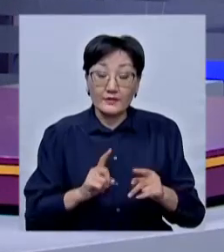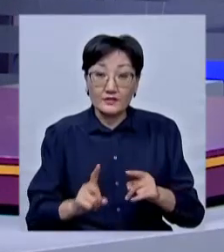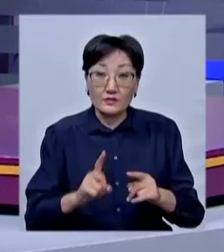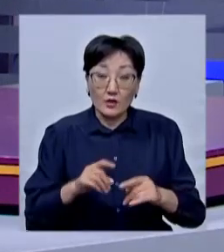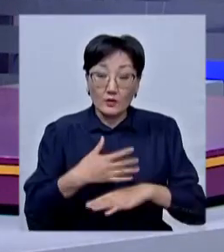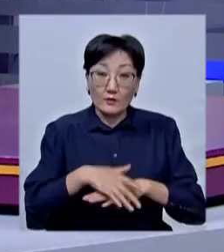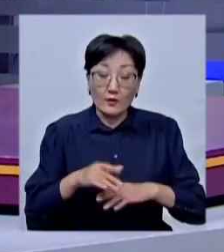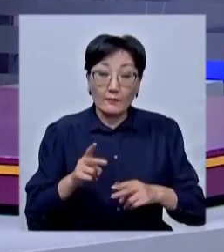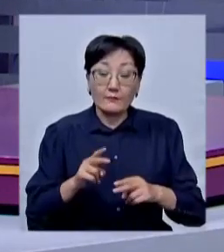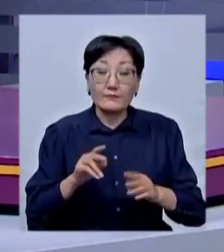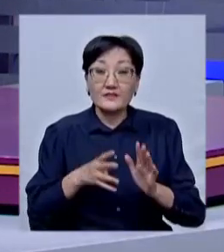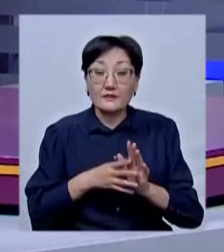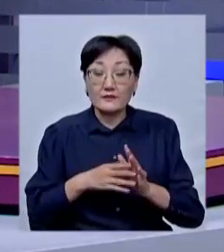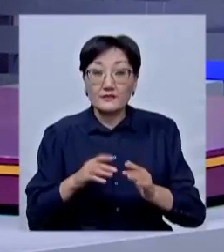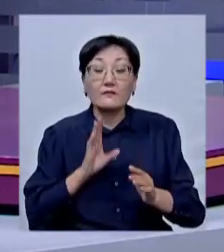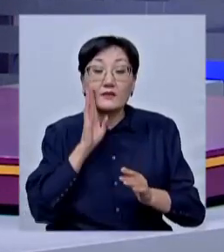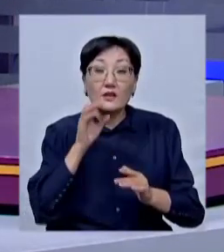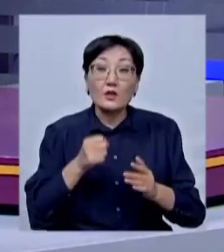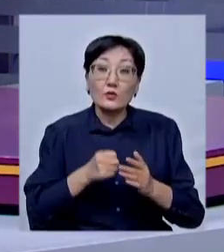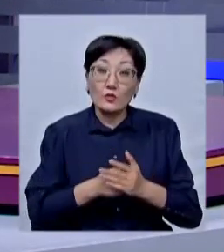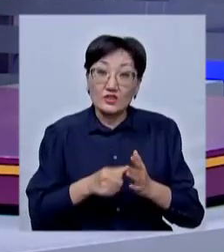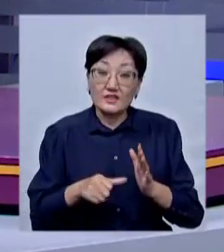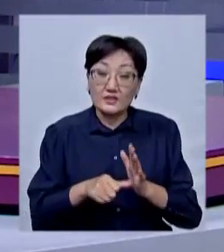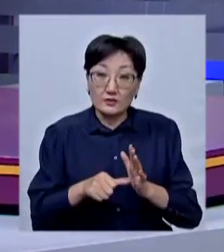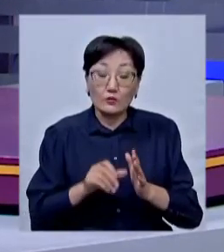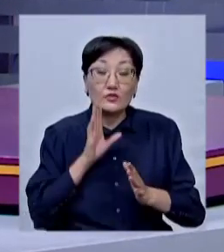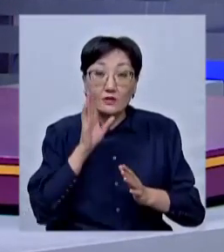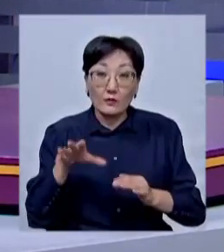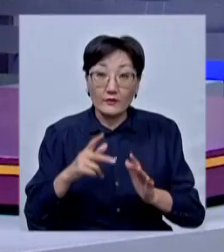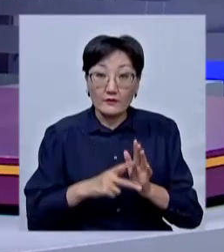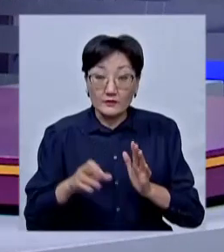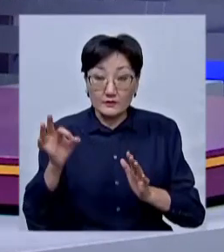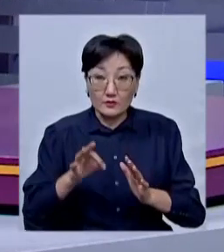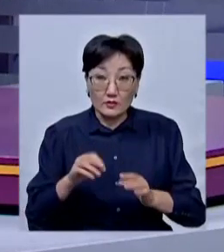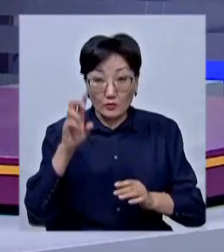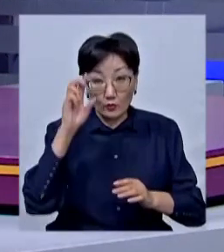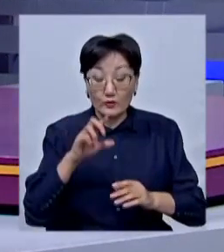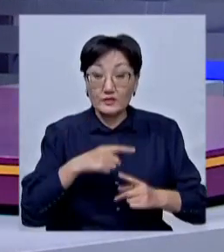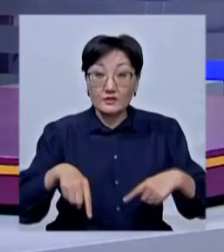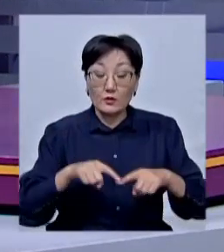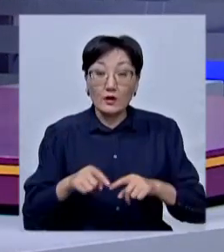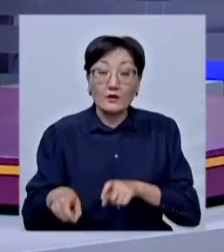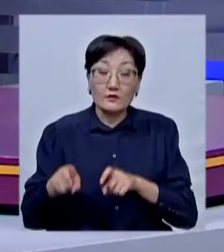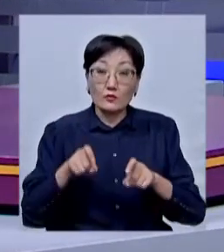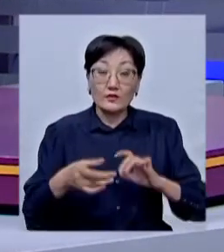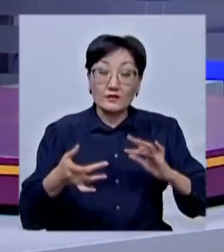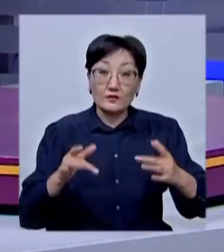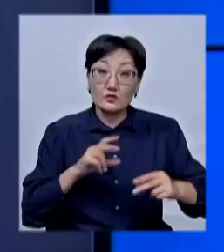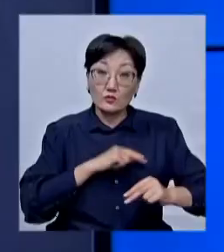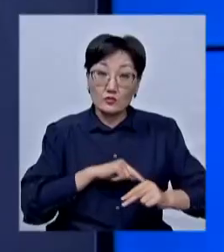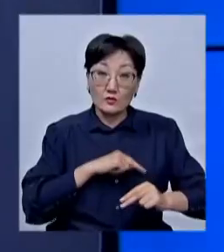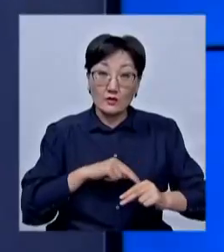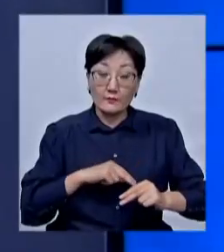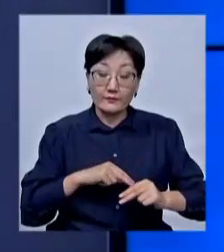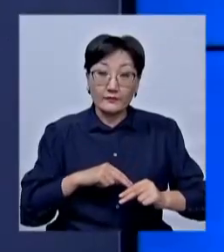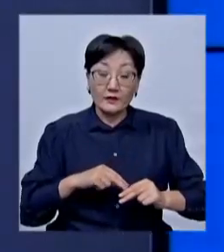на улице с 9 вечера до 6 утра. А 80% сотрудников госучреждений переведут на дистанционку.